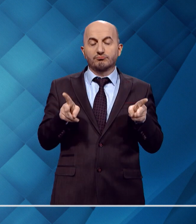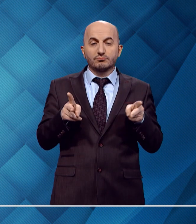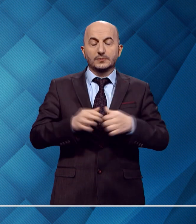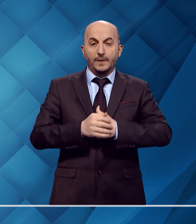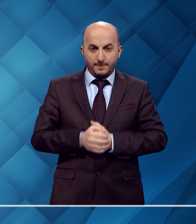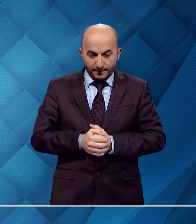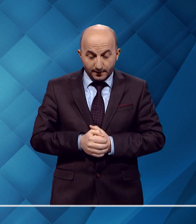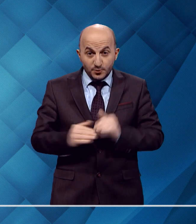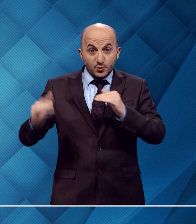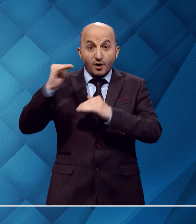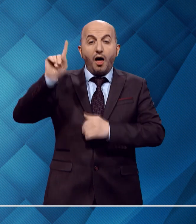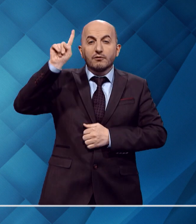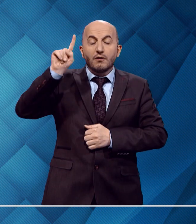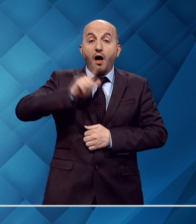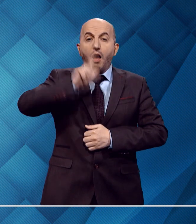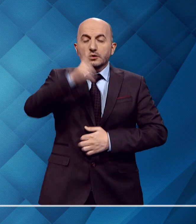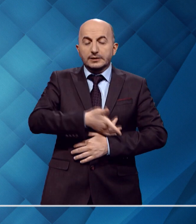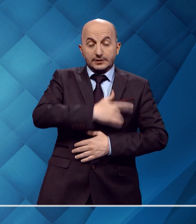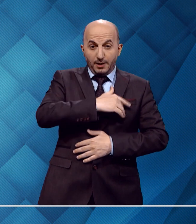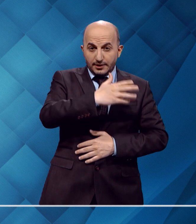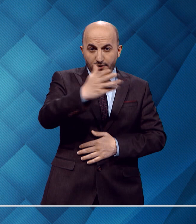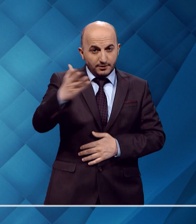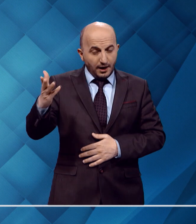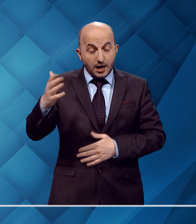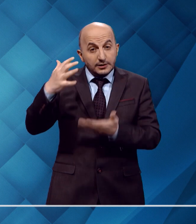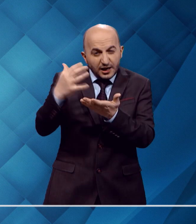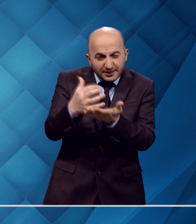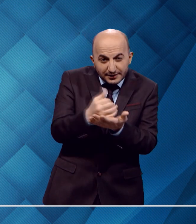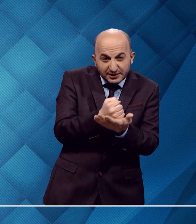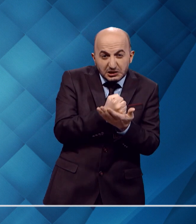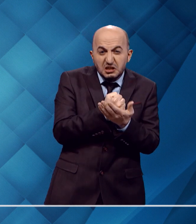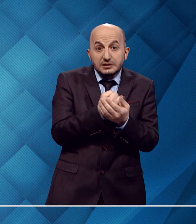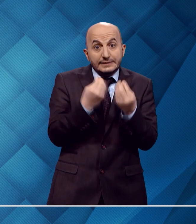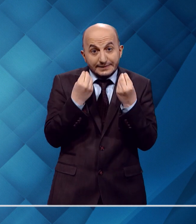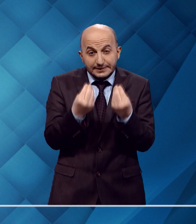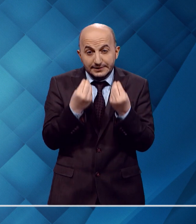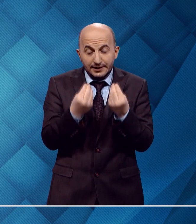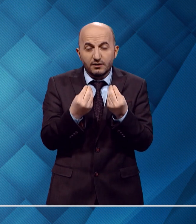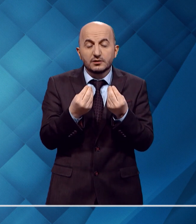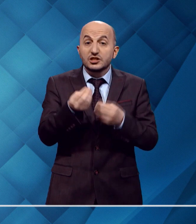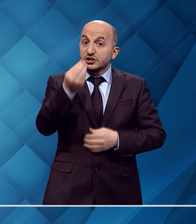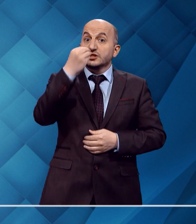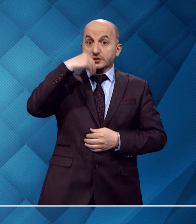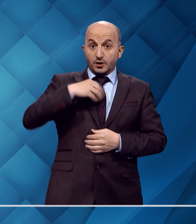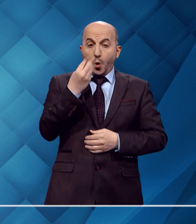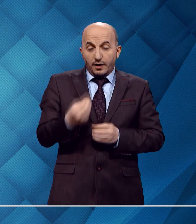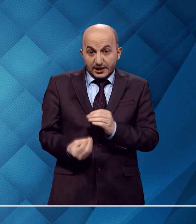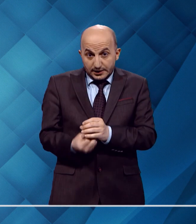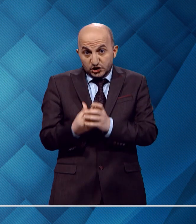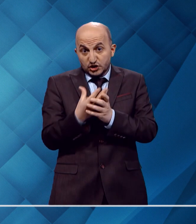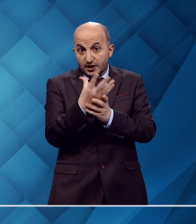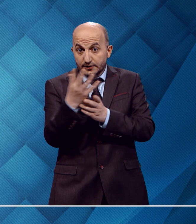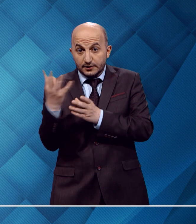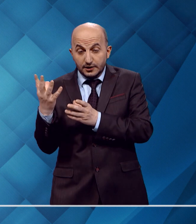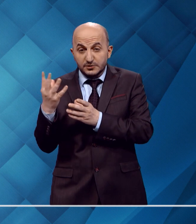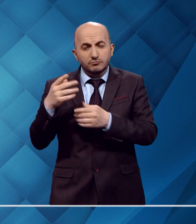ile sabittir. Yüce Allah, ey iman edenler, kazandıklarınızın iyilerinden ve rızık olarak yerden